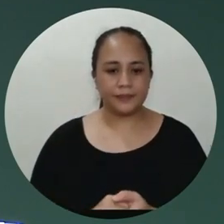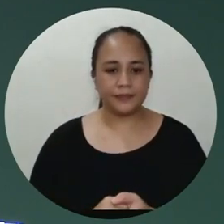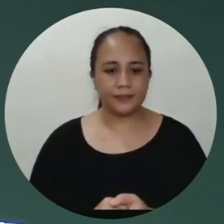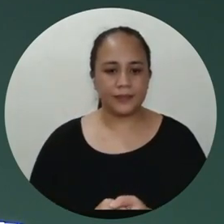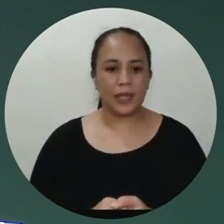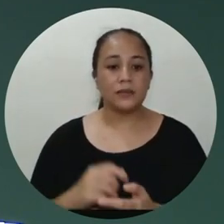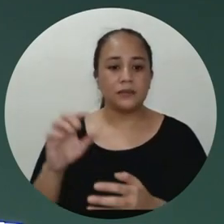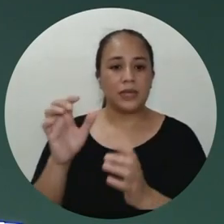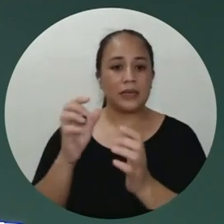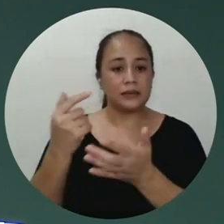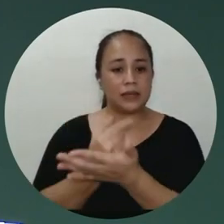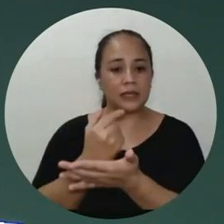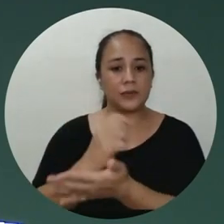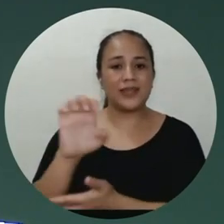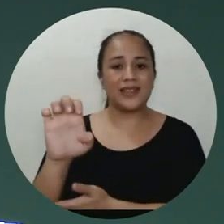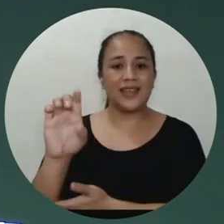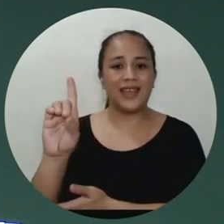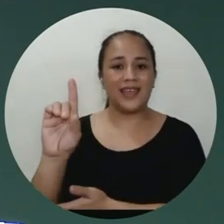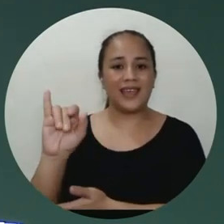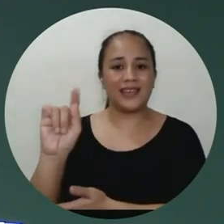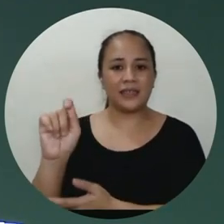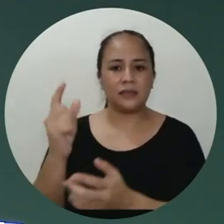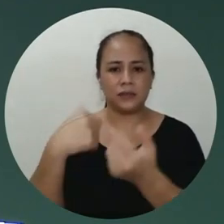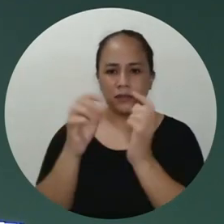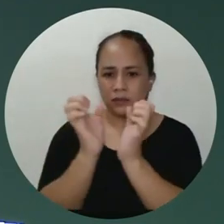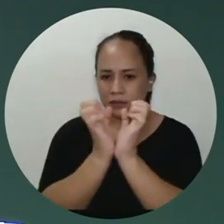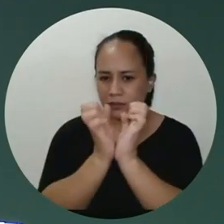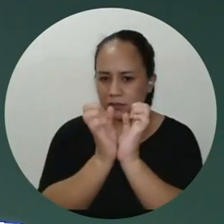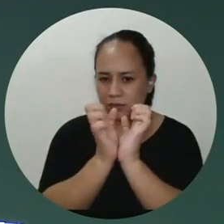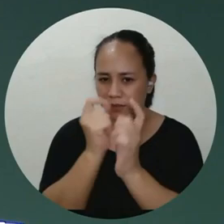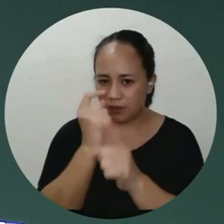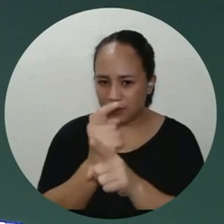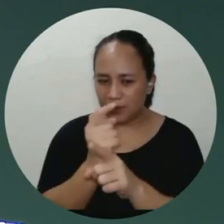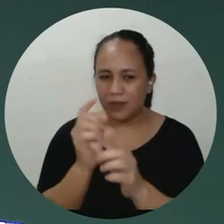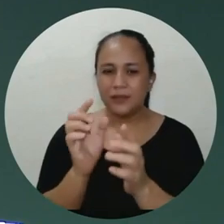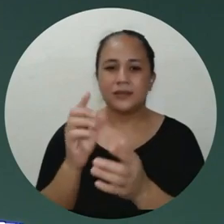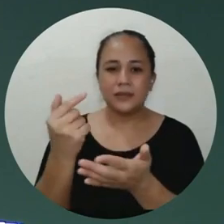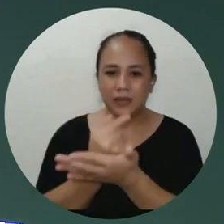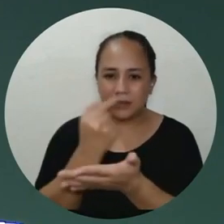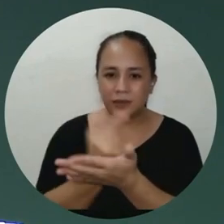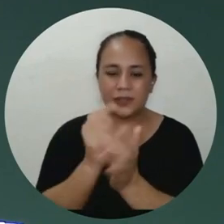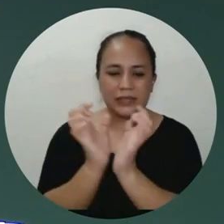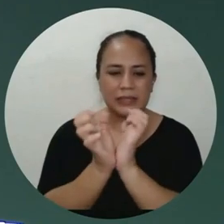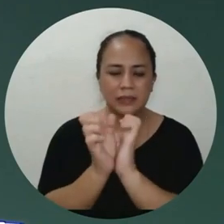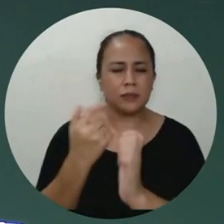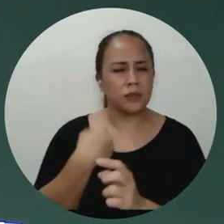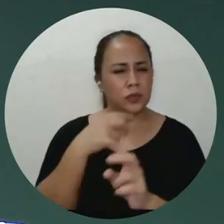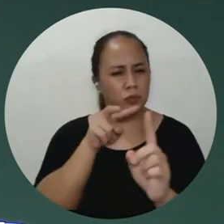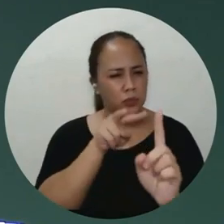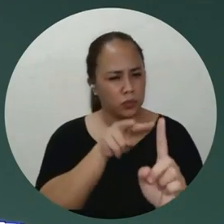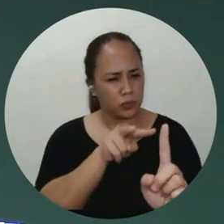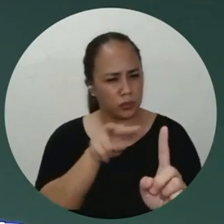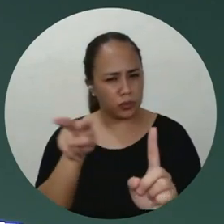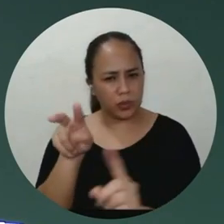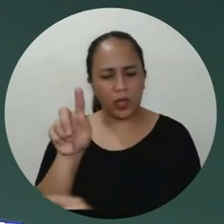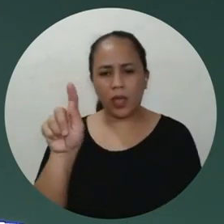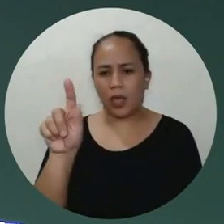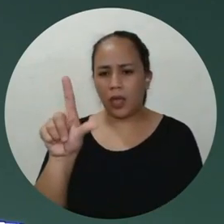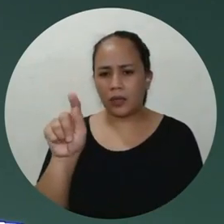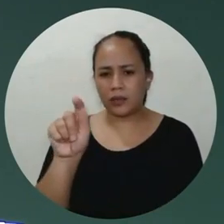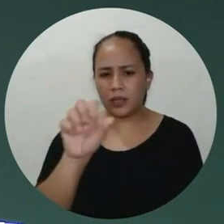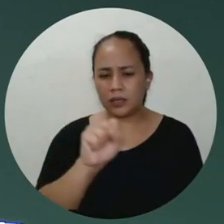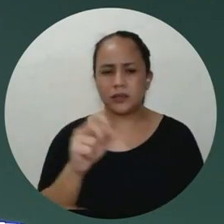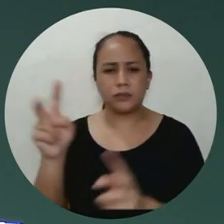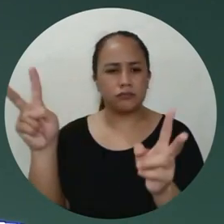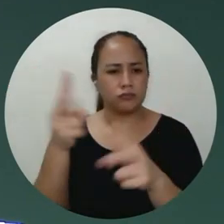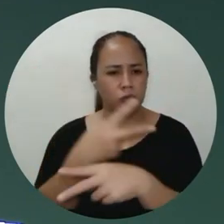가족들 보니까 요즘 나오는 다락방 찬양들을 많이 안 부르는 것 같아요. And so when I look at the LTS and our 다락방 members, it seems like